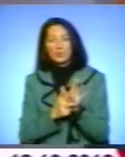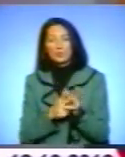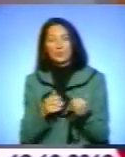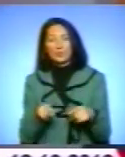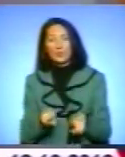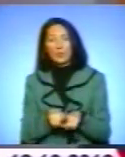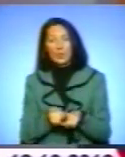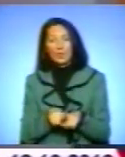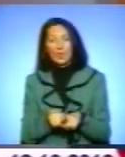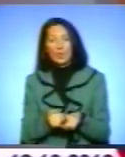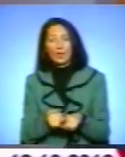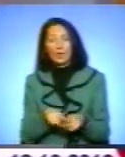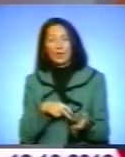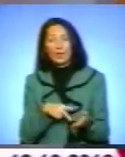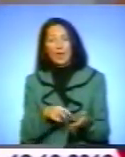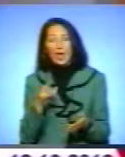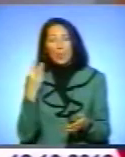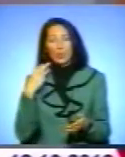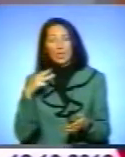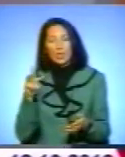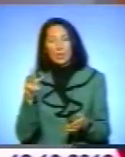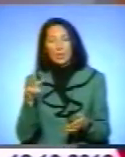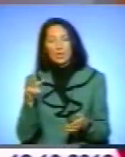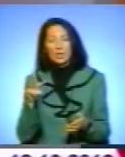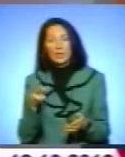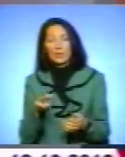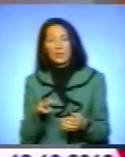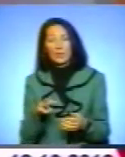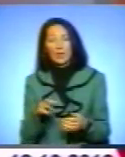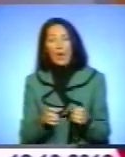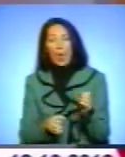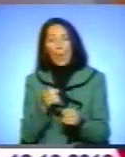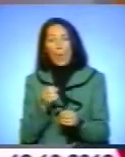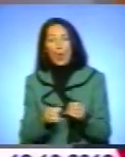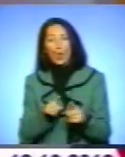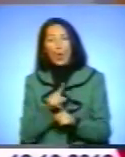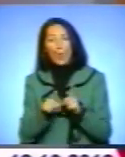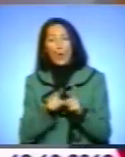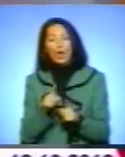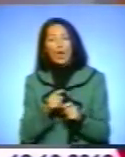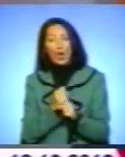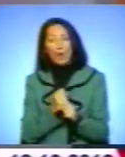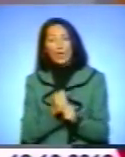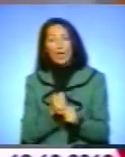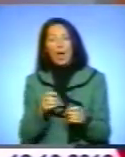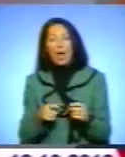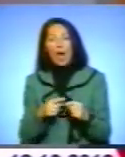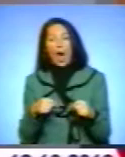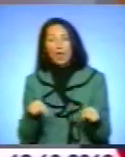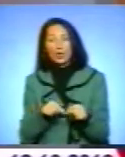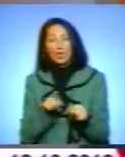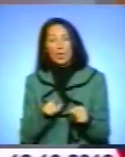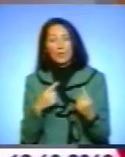само йде модернізація і в молокопереробній галузі, особливо там значно